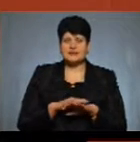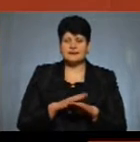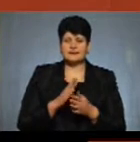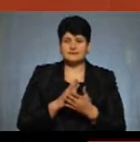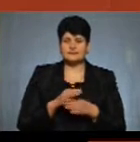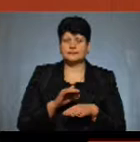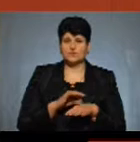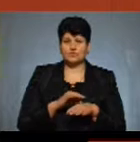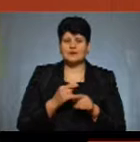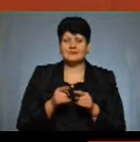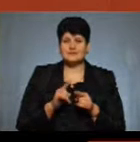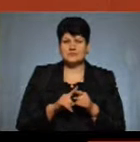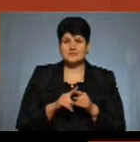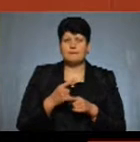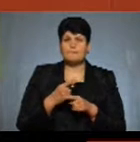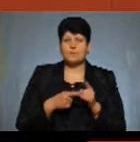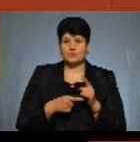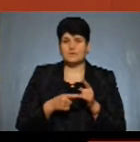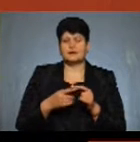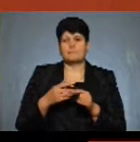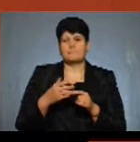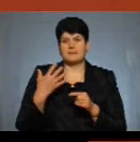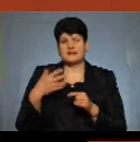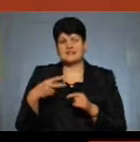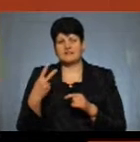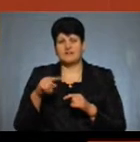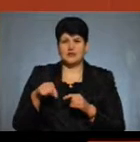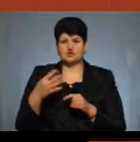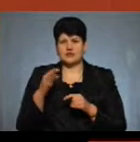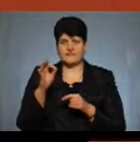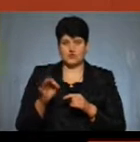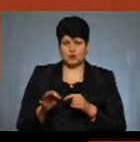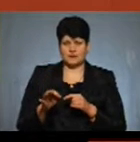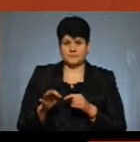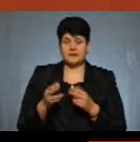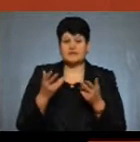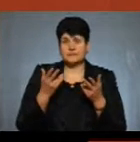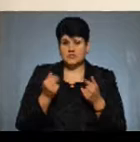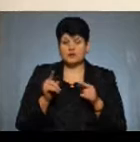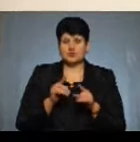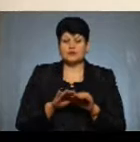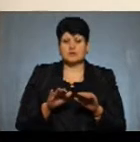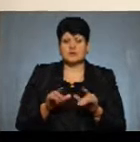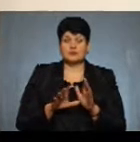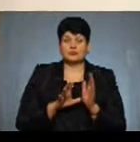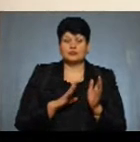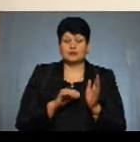яка захворіла, це майже половина, 52,4%. Звичайно, що школярів